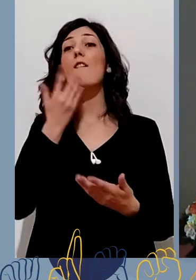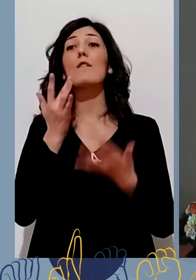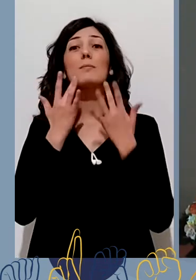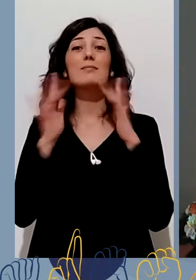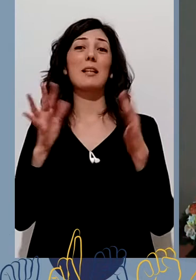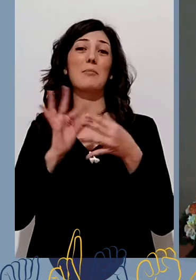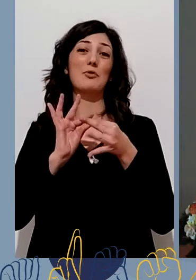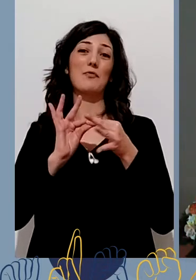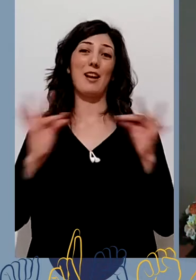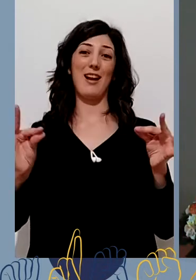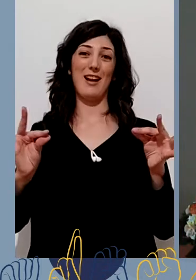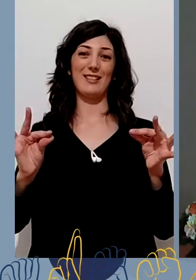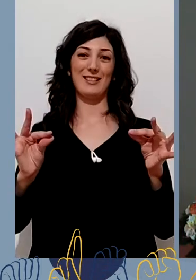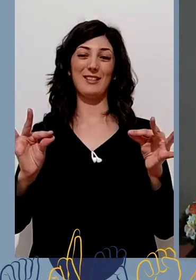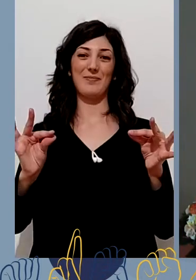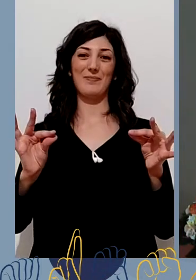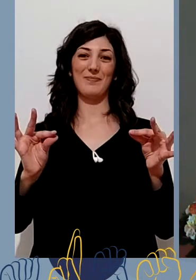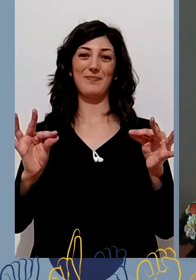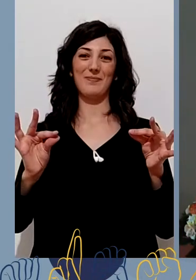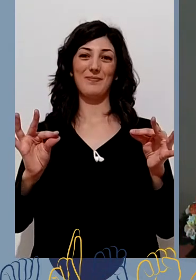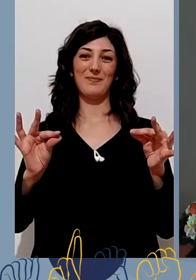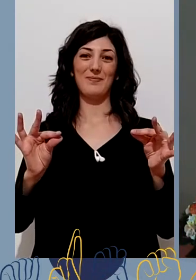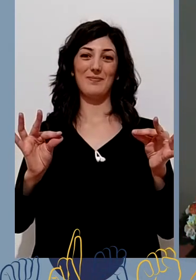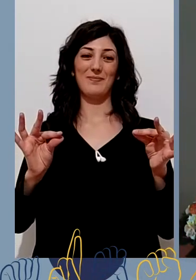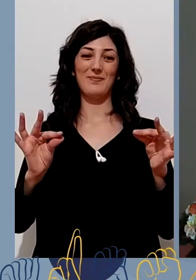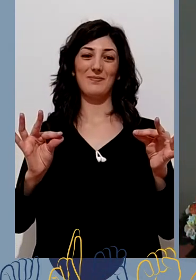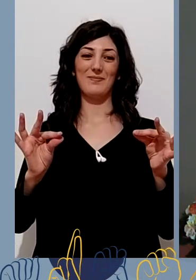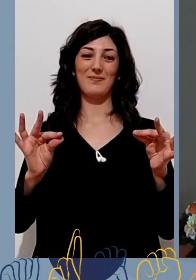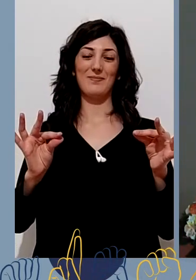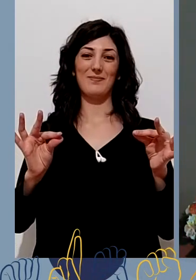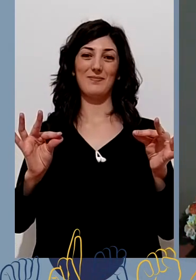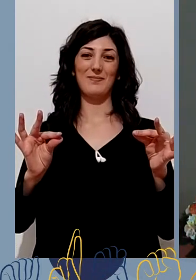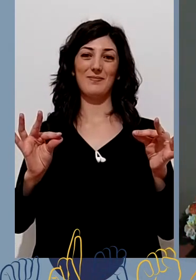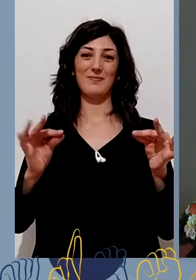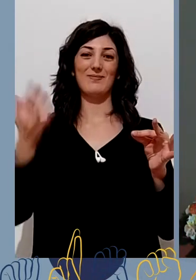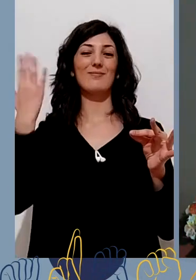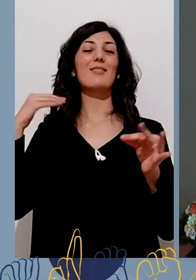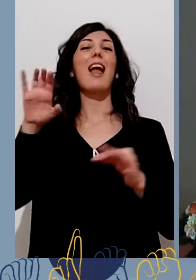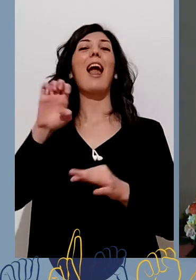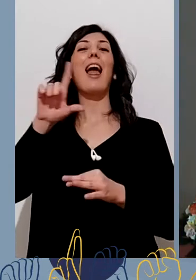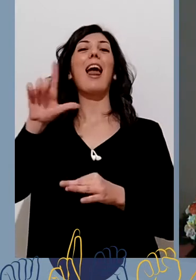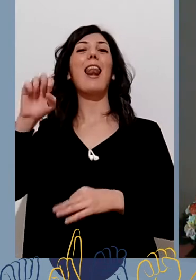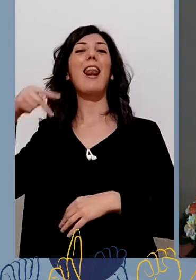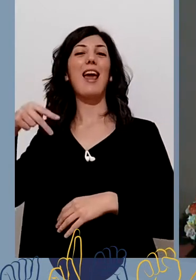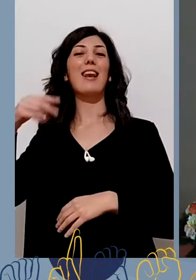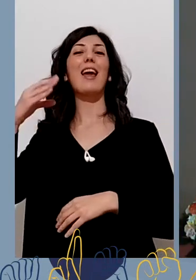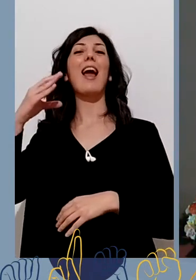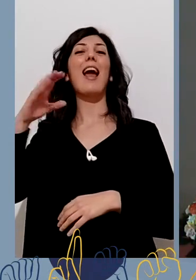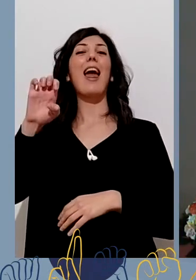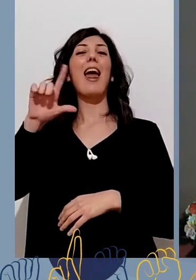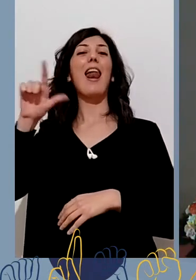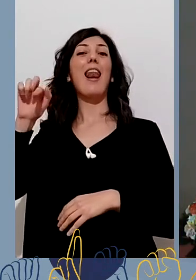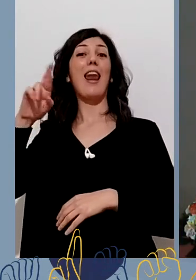frase che disse la Helen Keller, che fu una sordoceca che